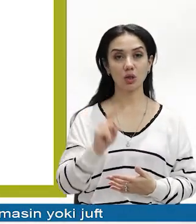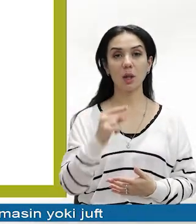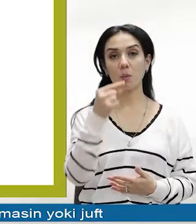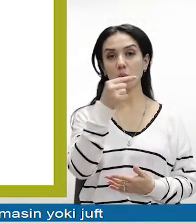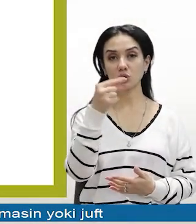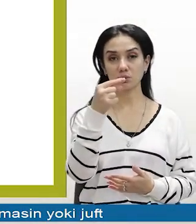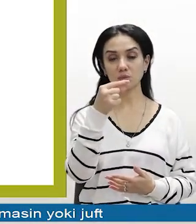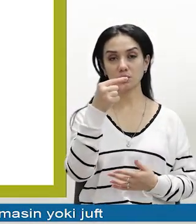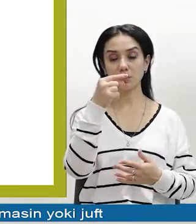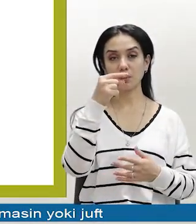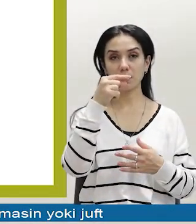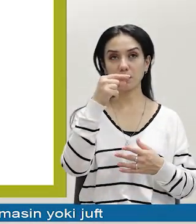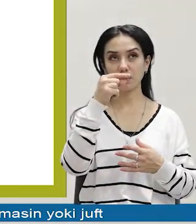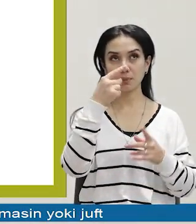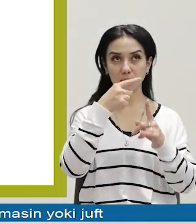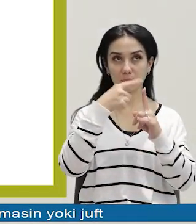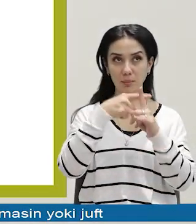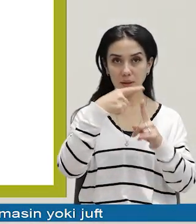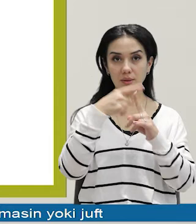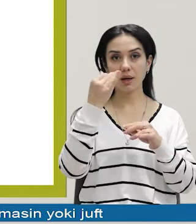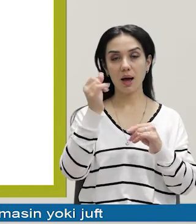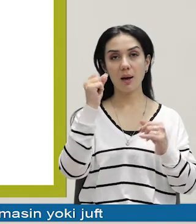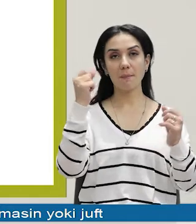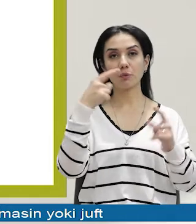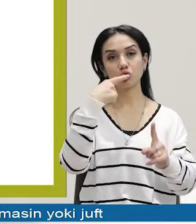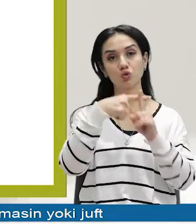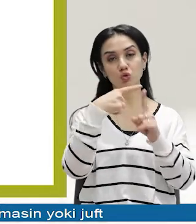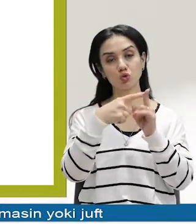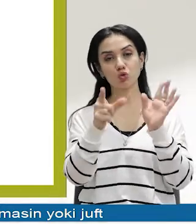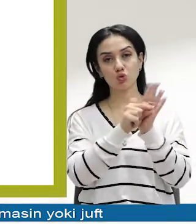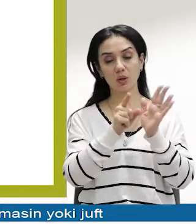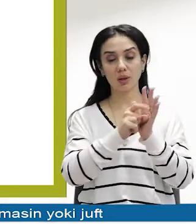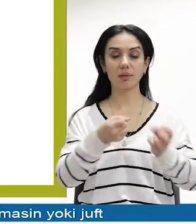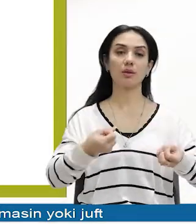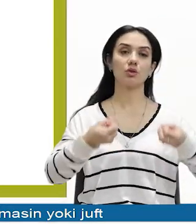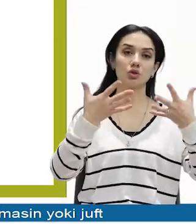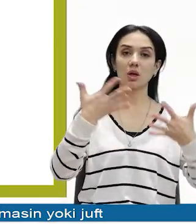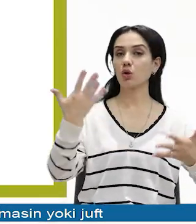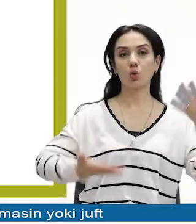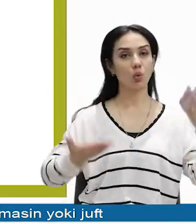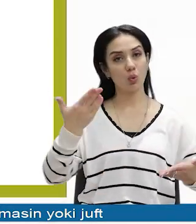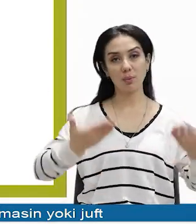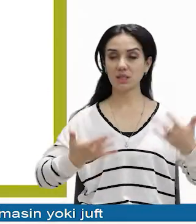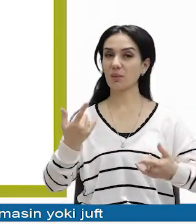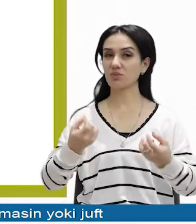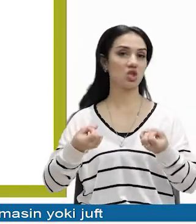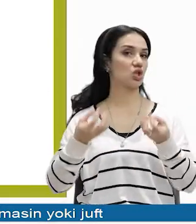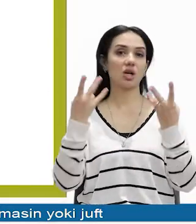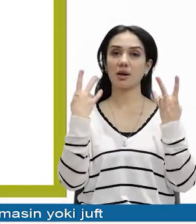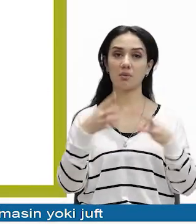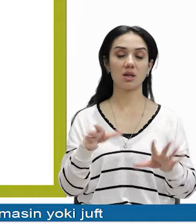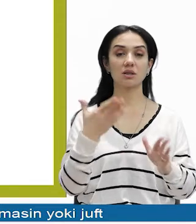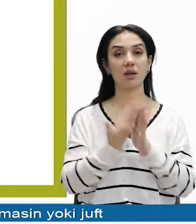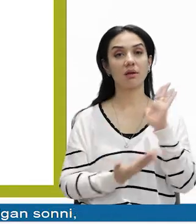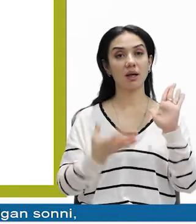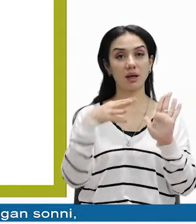bo'lsa ekranga chiqarsin. Bo'lmasa ekranga chiqarmasin, yoki juft bo'lsa ekranga chiqarsin, bo'lmasam chiqarmasin. Yoki bitta